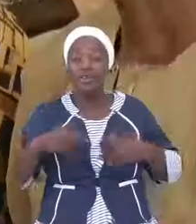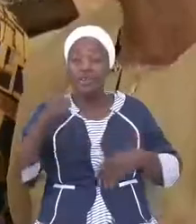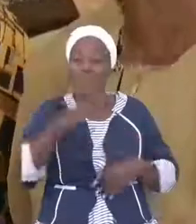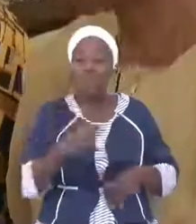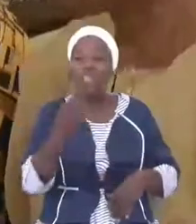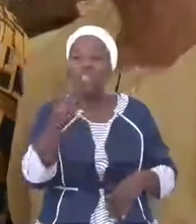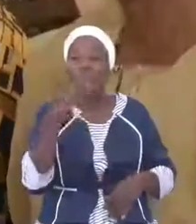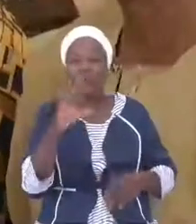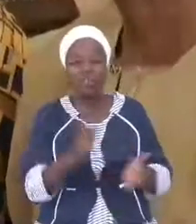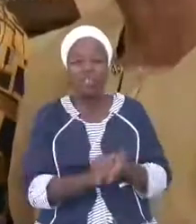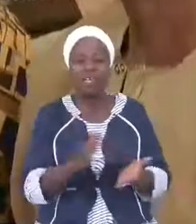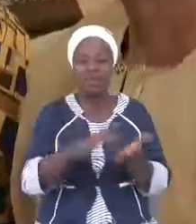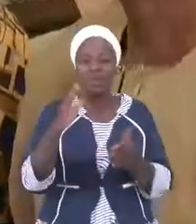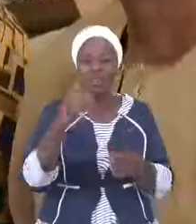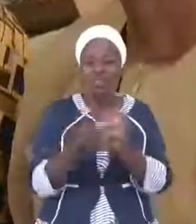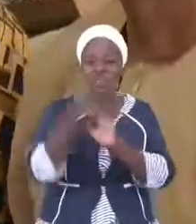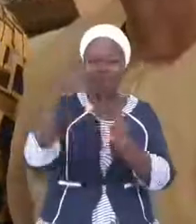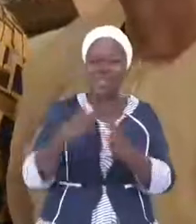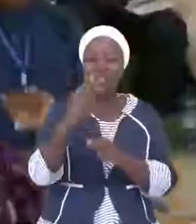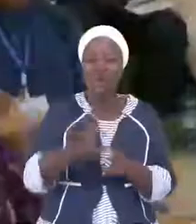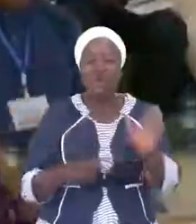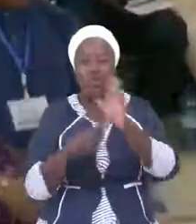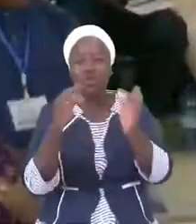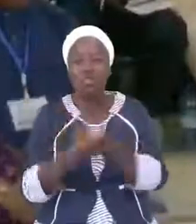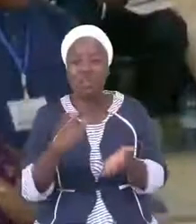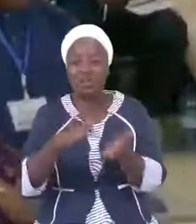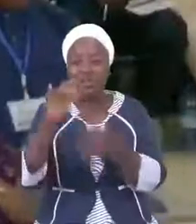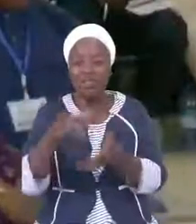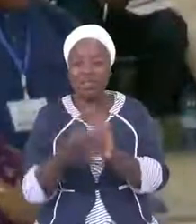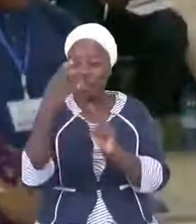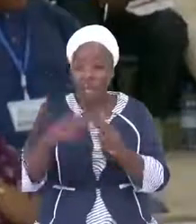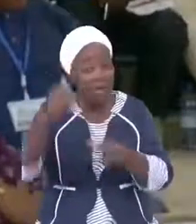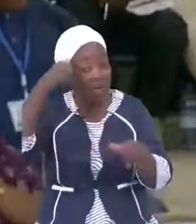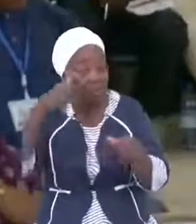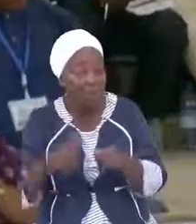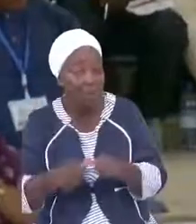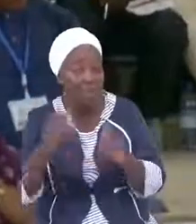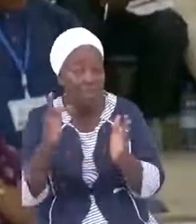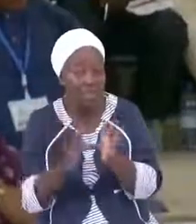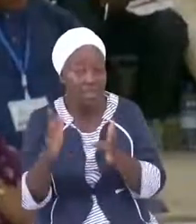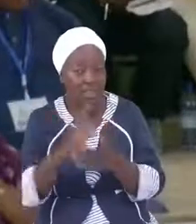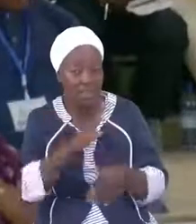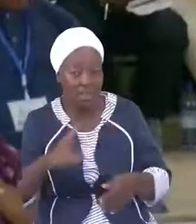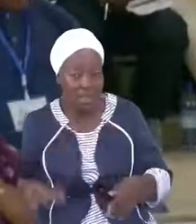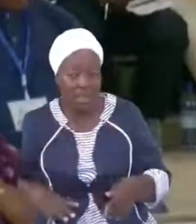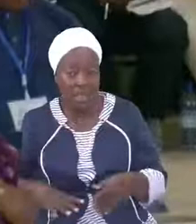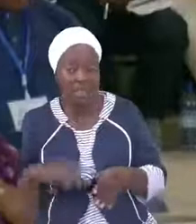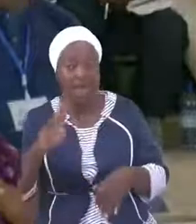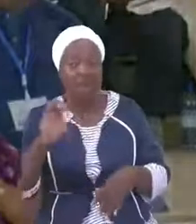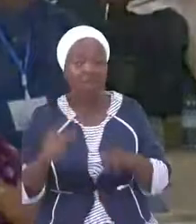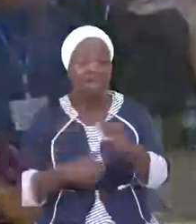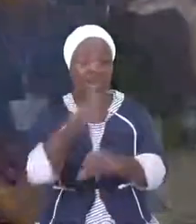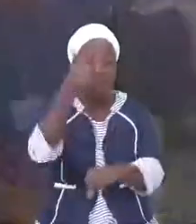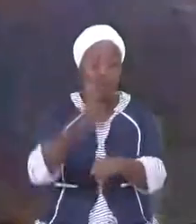Mais pendant que tu vis, tu vas goûter la gloire. Tu vas manifester la gloire. Rappelez-vous, Jésus-Christ